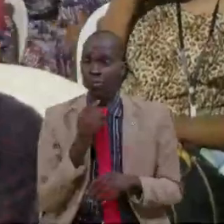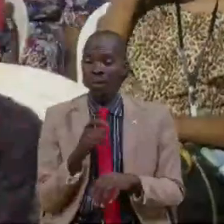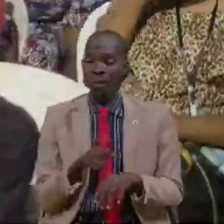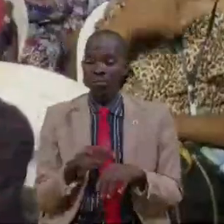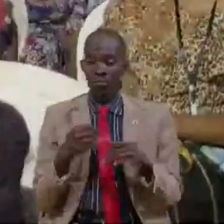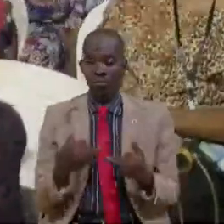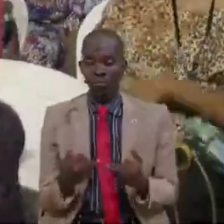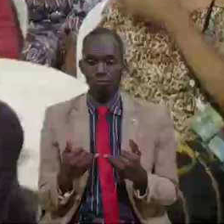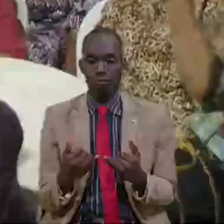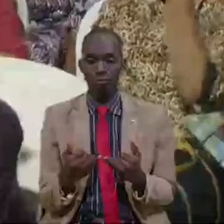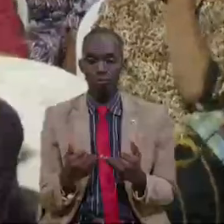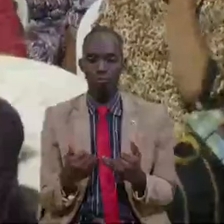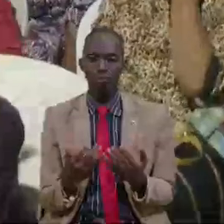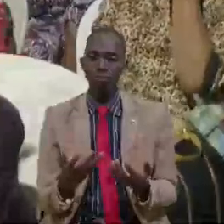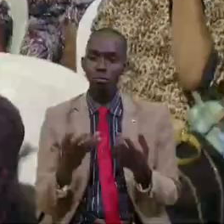yeux fermés.